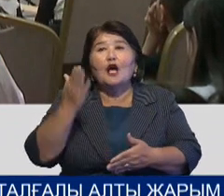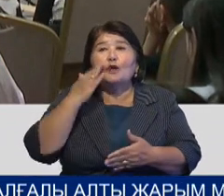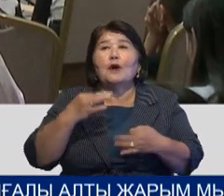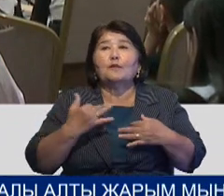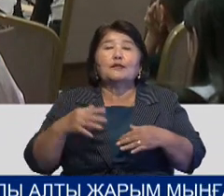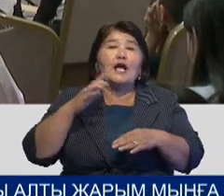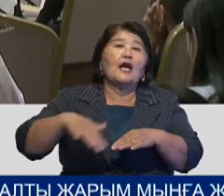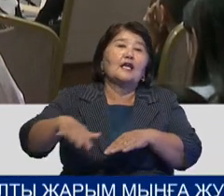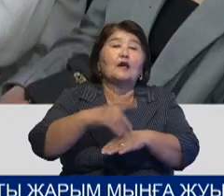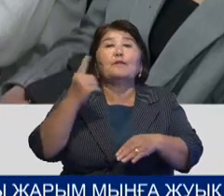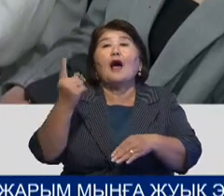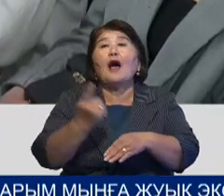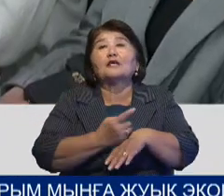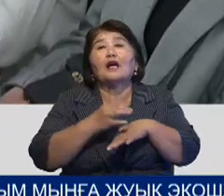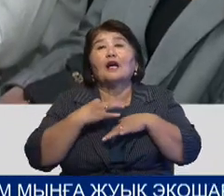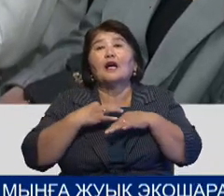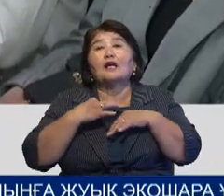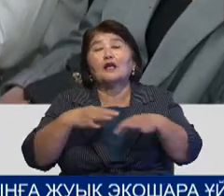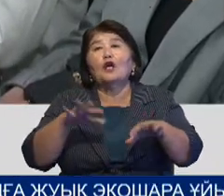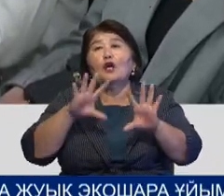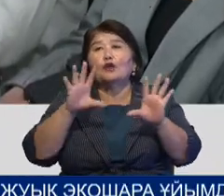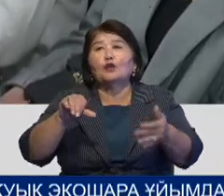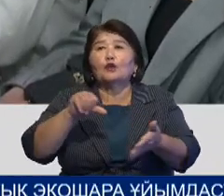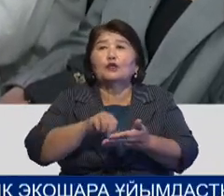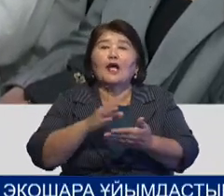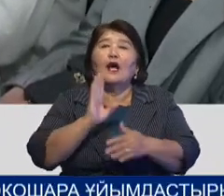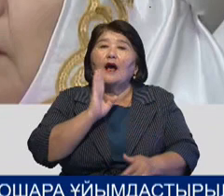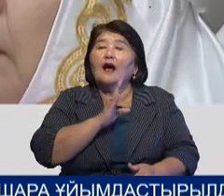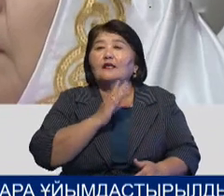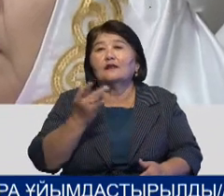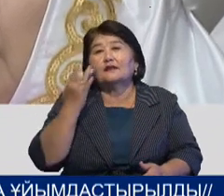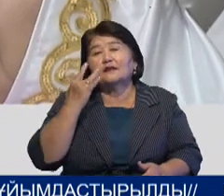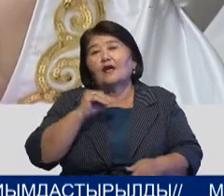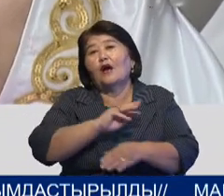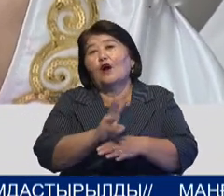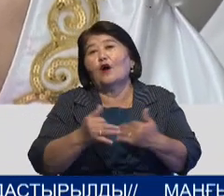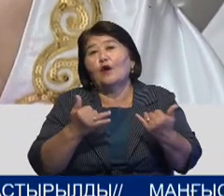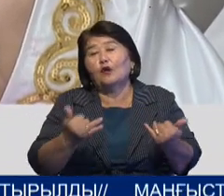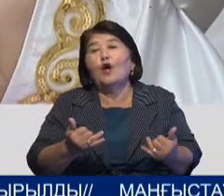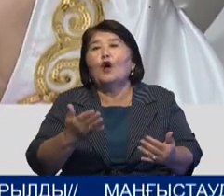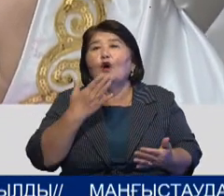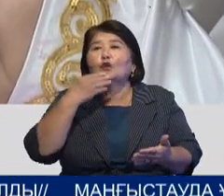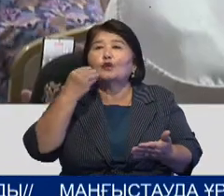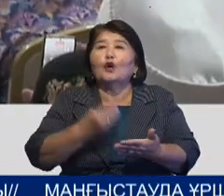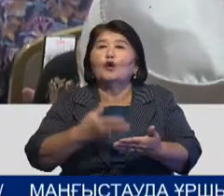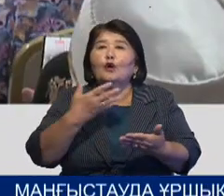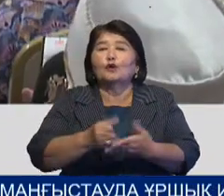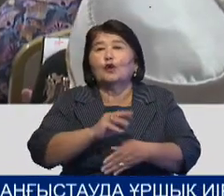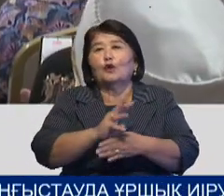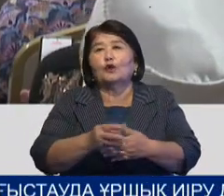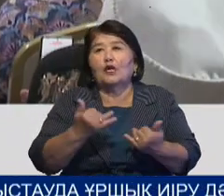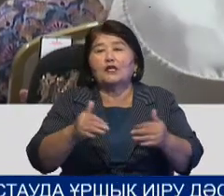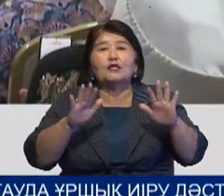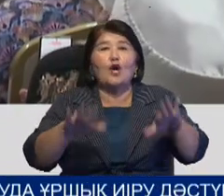биыл еліміз алғаш рет атап өтті. Түгел тіршіліктің тұтқасы болған аналар қашанда құрметті. Ал ұлттық құндылықтарды ұлықтауды мұрат